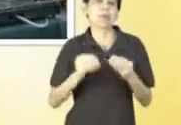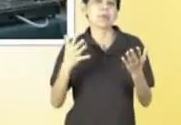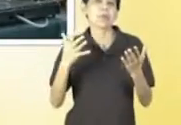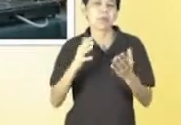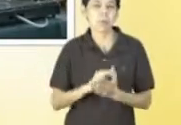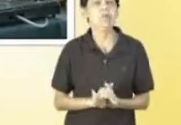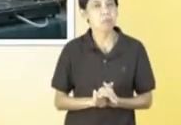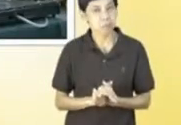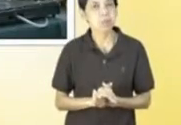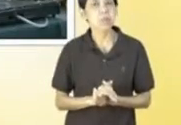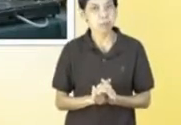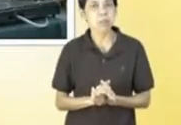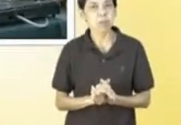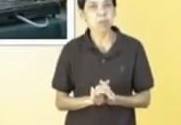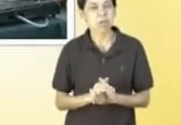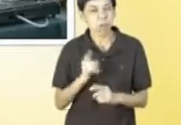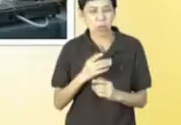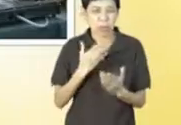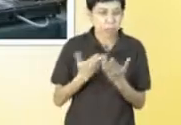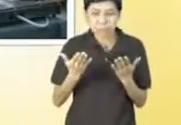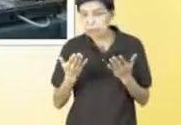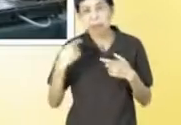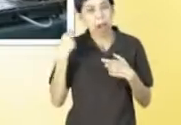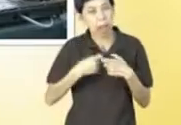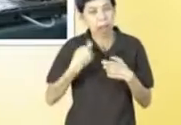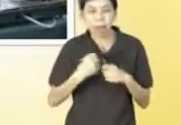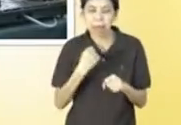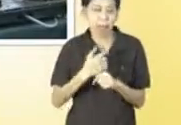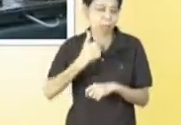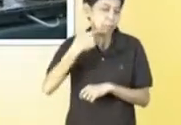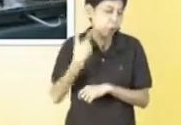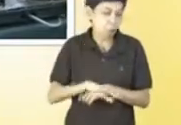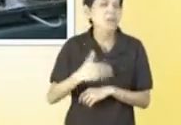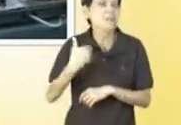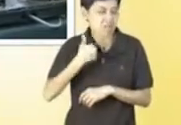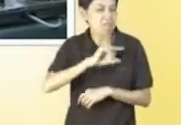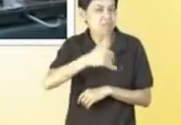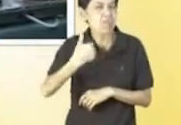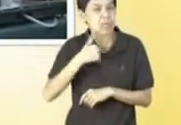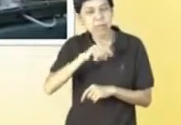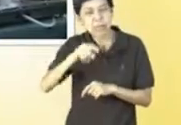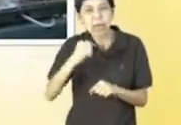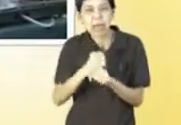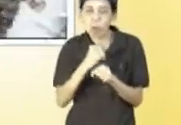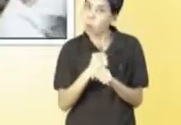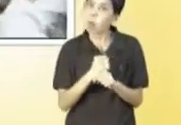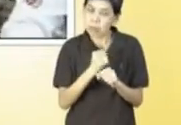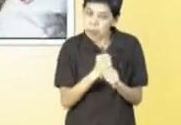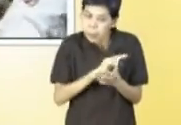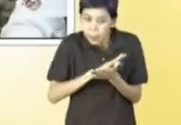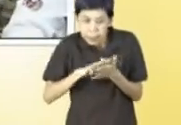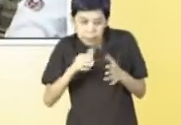ค่ะและที่สำคัญนอกจากจะหารับประทานยากแล้วยังทำไม่อร่อยด้วยนะคะ บางร ้ านเพราะว่าหลายๆขั้นตอนเนี่ยมันก็ต้องพิ